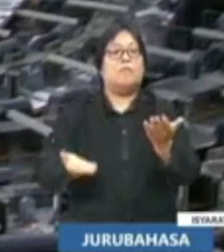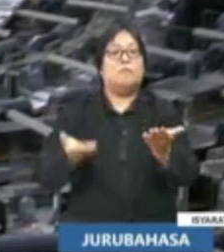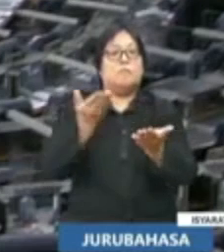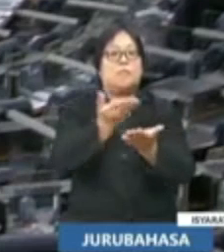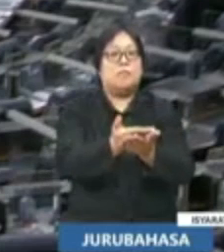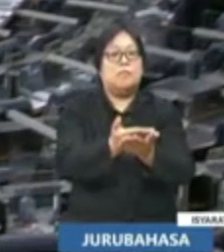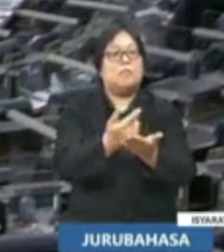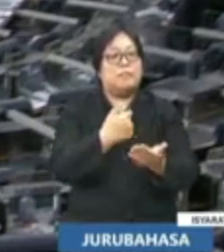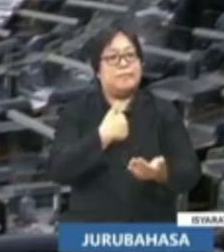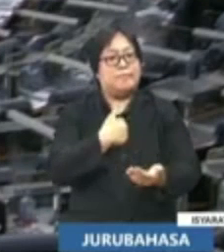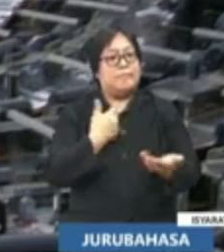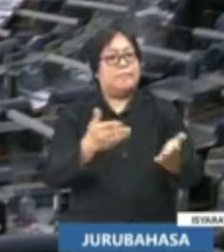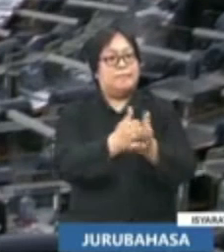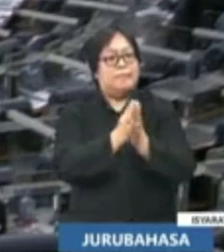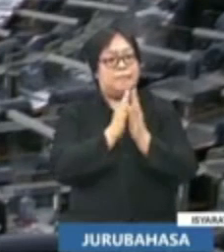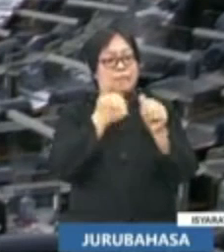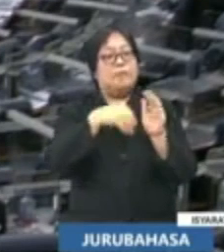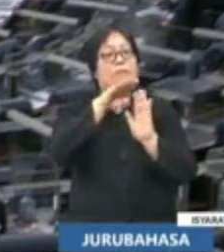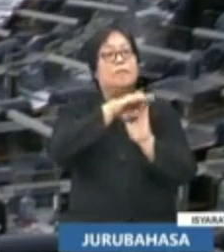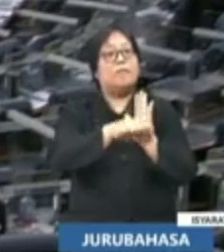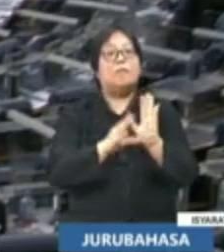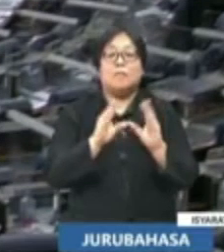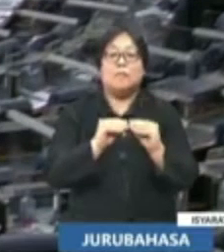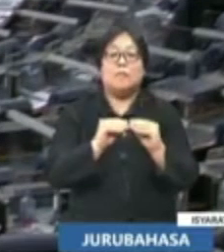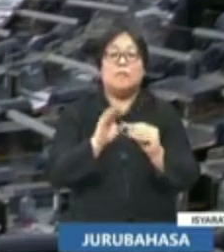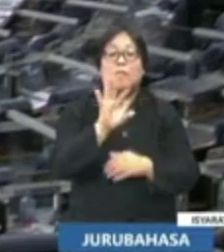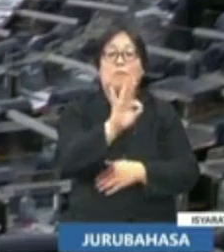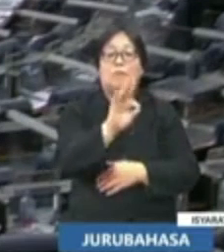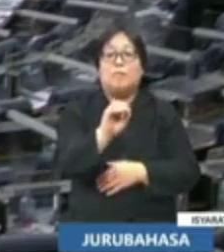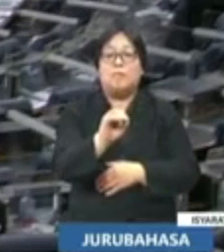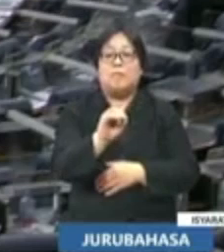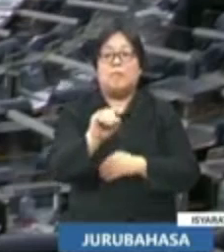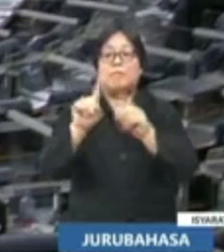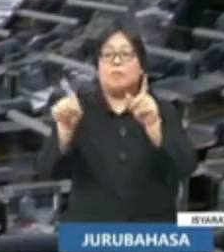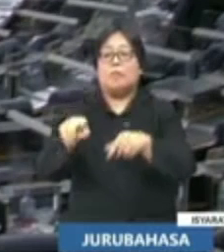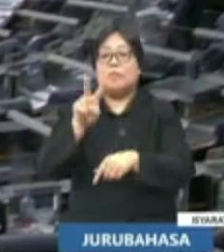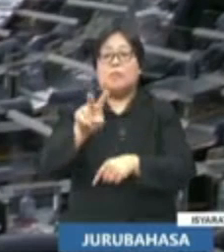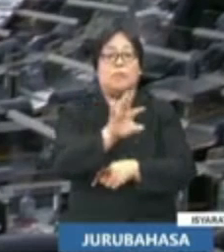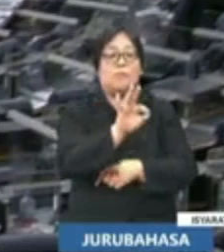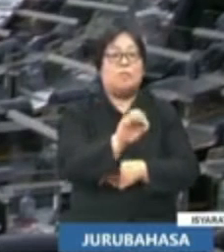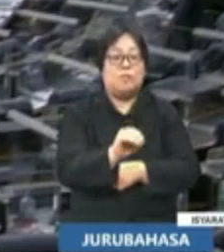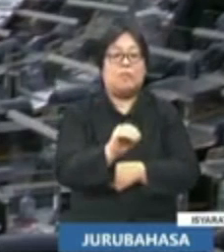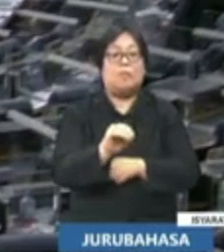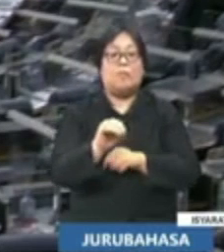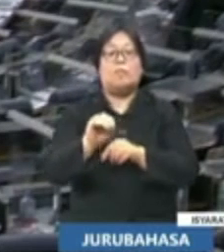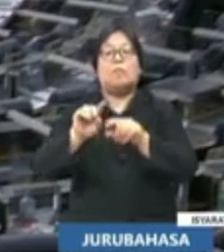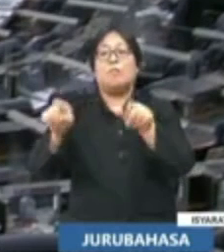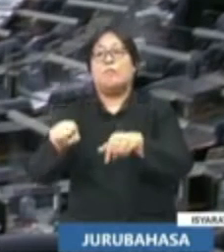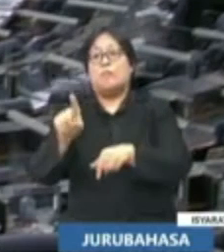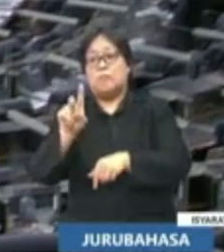usul saya memohon mengikut Peraturan Mesyuarat 92 dan